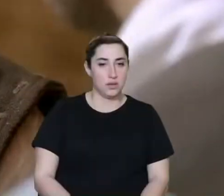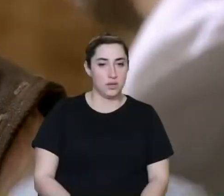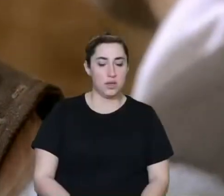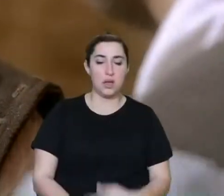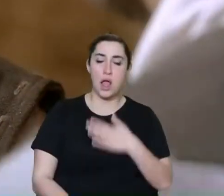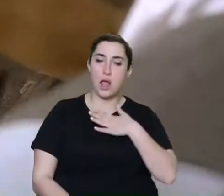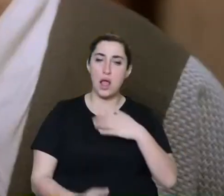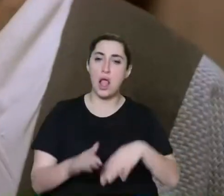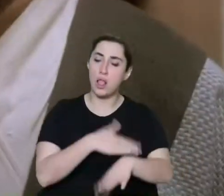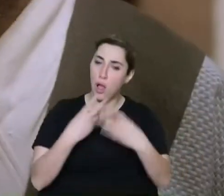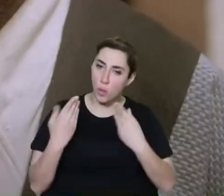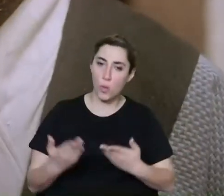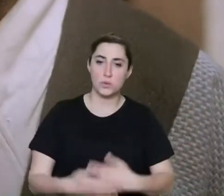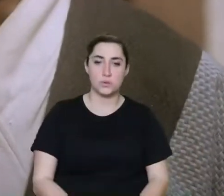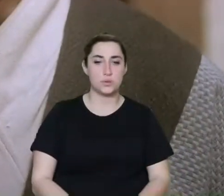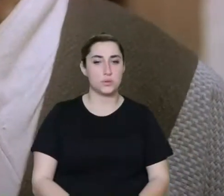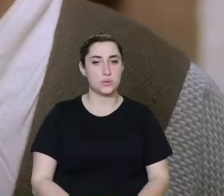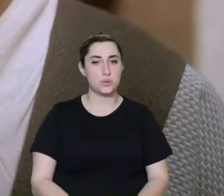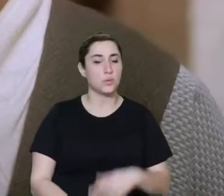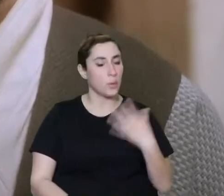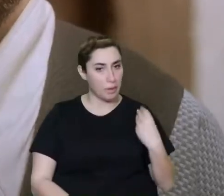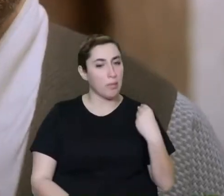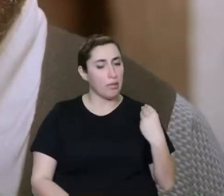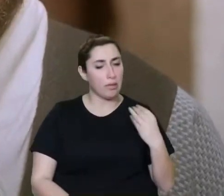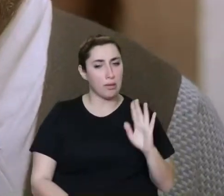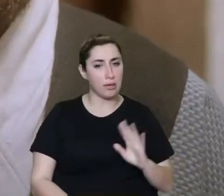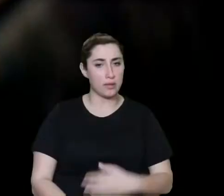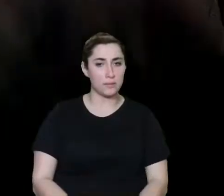Hele hayır olsun pirdaş. Hayır bayrama, hayır.